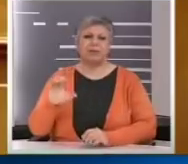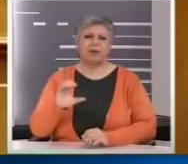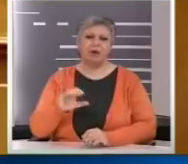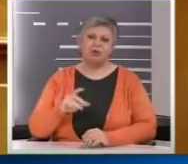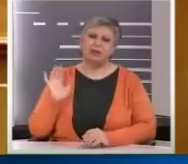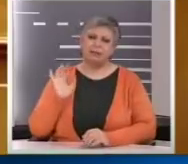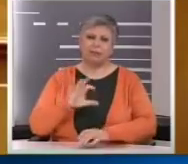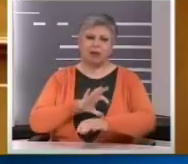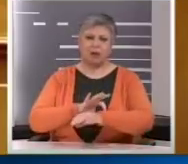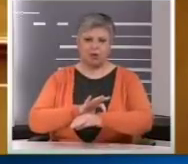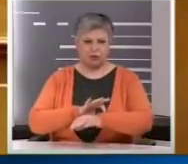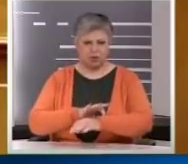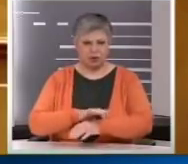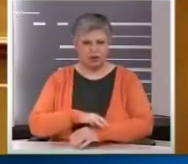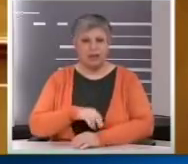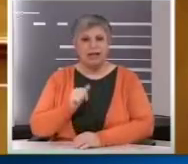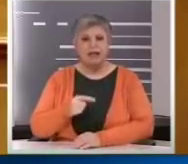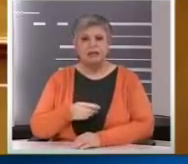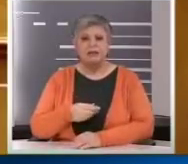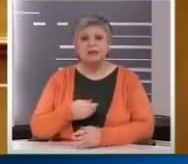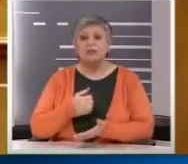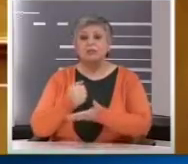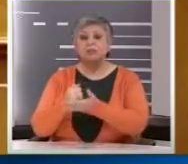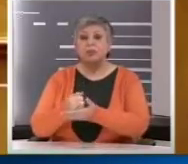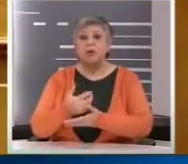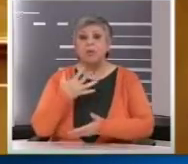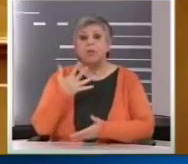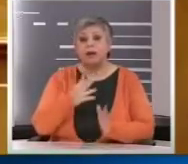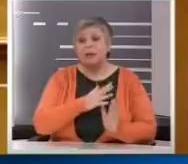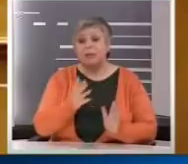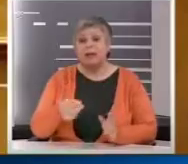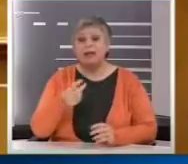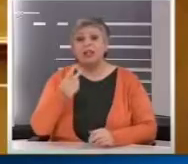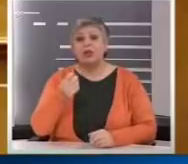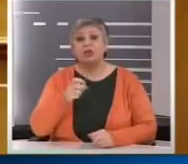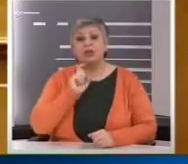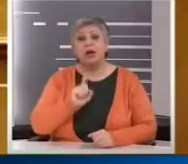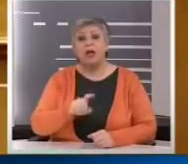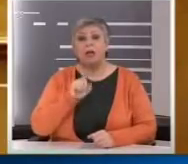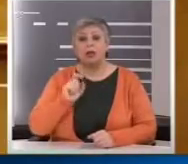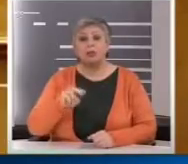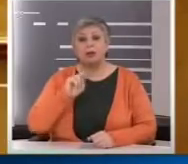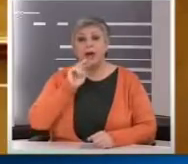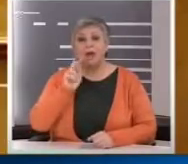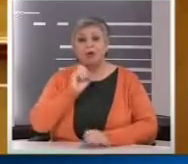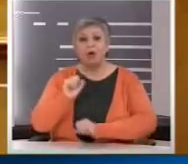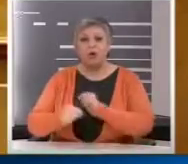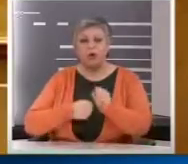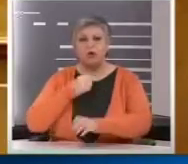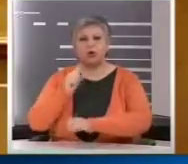στο οποίο δίνατε από 5 μέχρι 20 εκατομμύρια ευρώ το χρόνο και πού ήταν ο μηχανισμός με τον